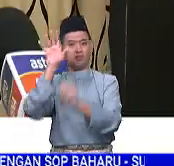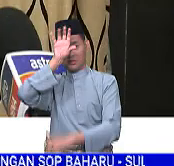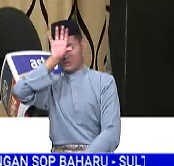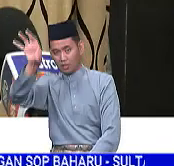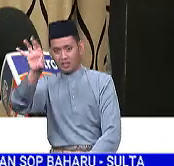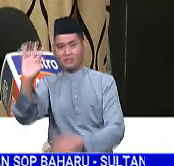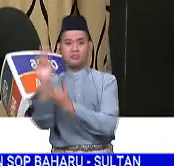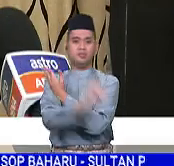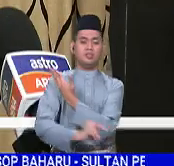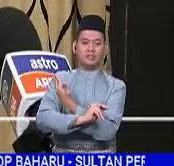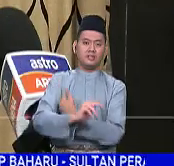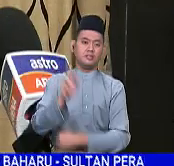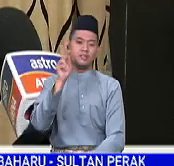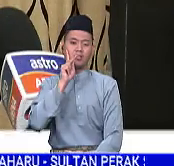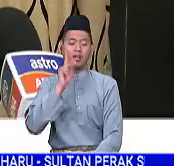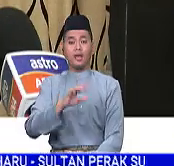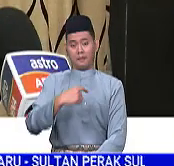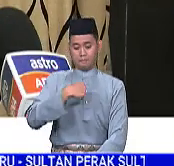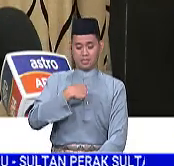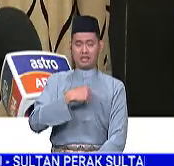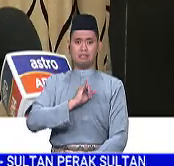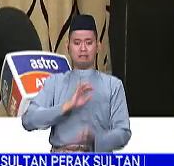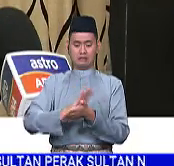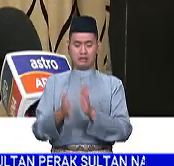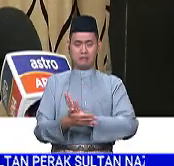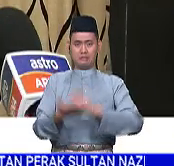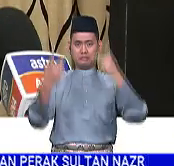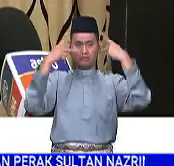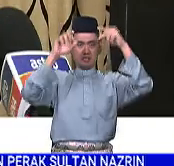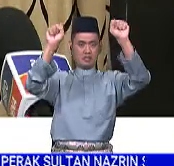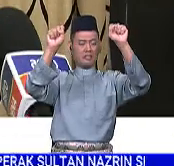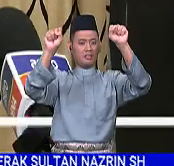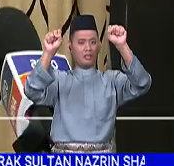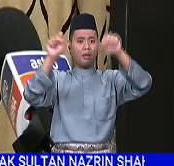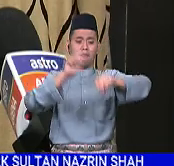To tell you the truth, sejak saya jadi presiden dan